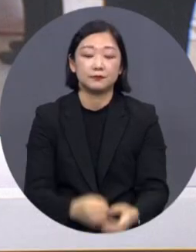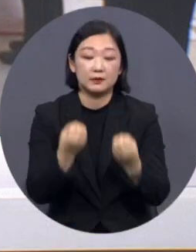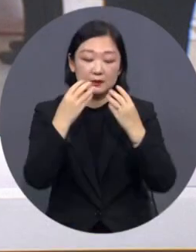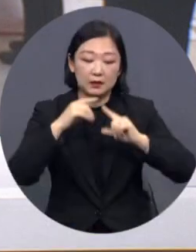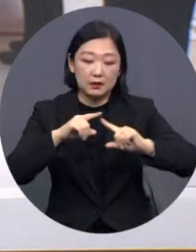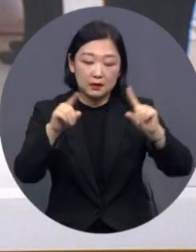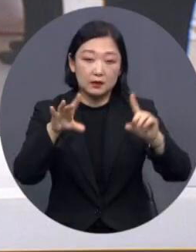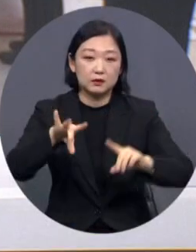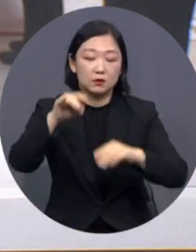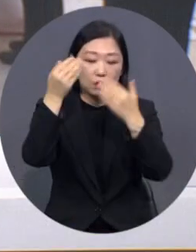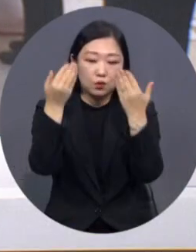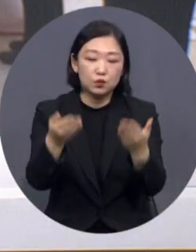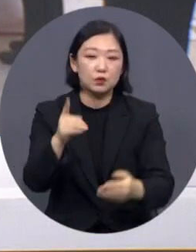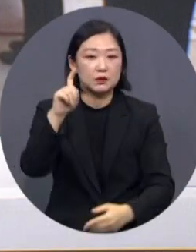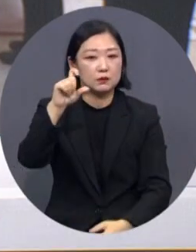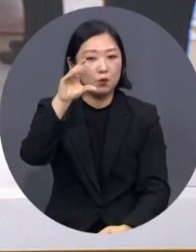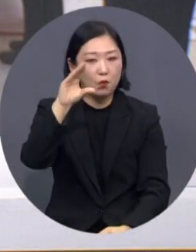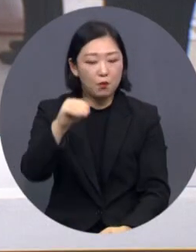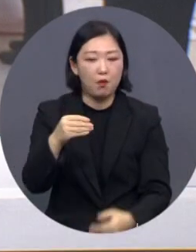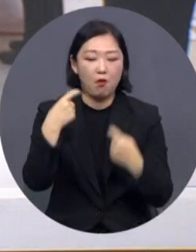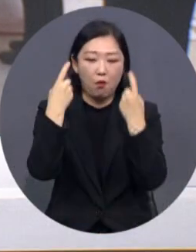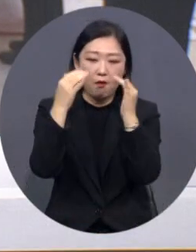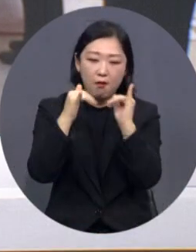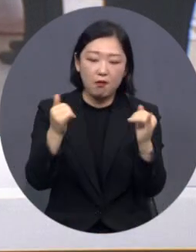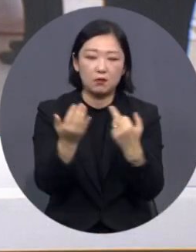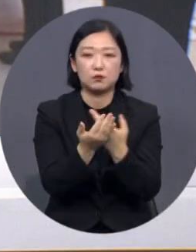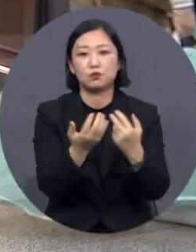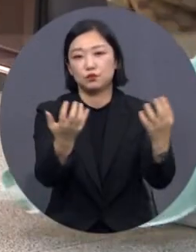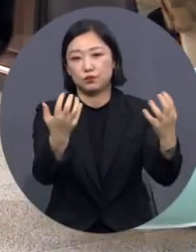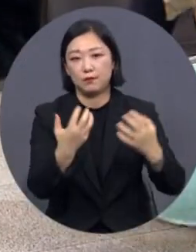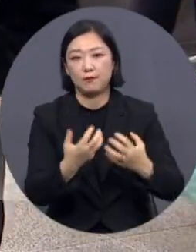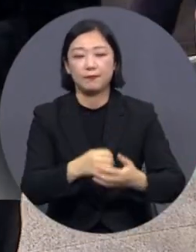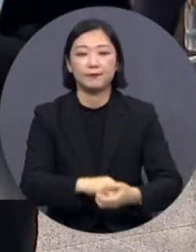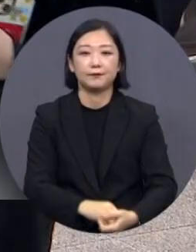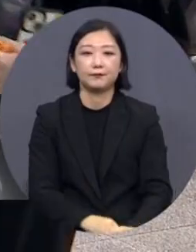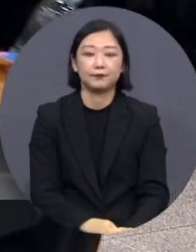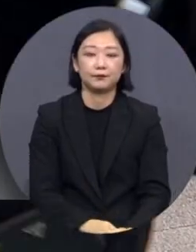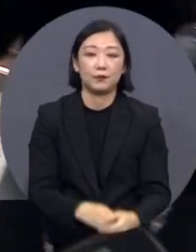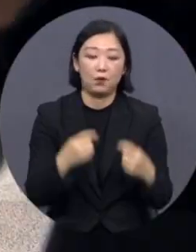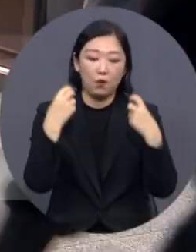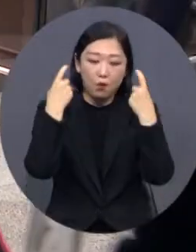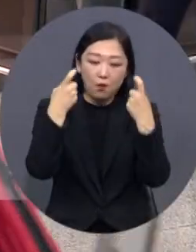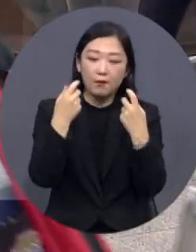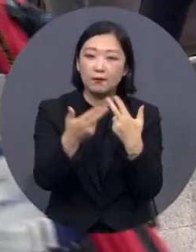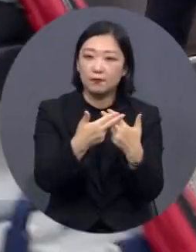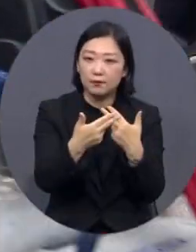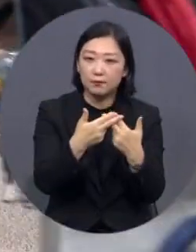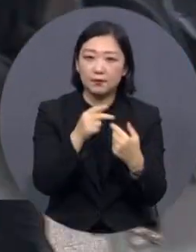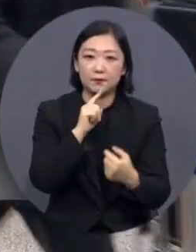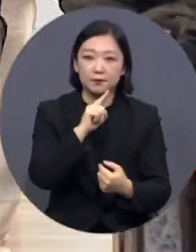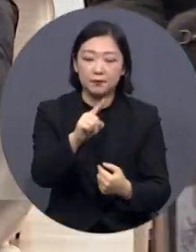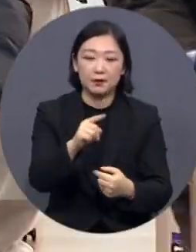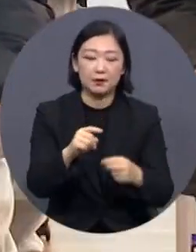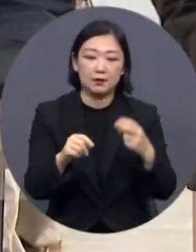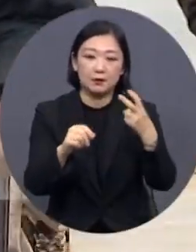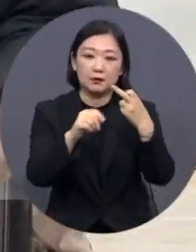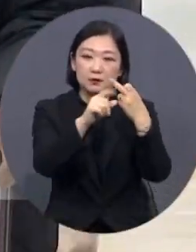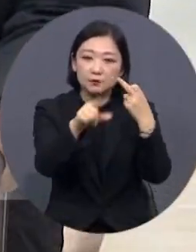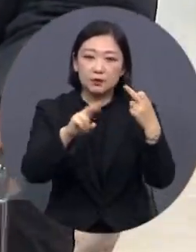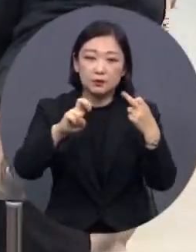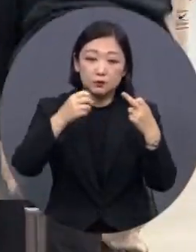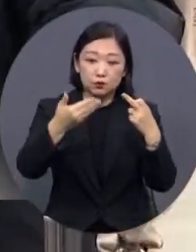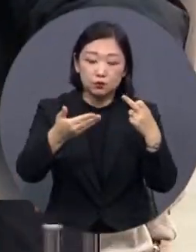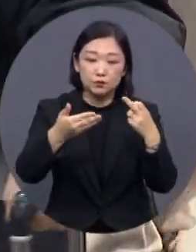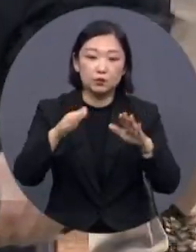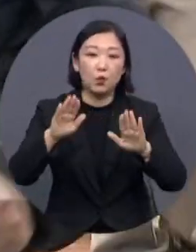새해 첫 연휴를 맞아 15만 명이 넘는 관광객이 제주를 찾았습니다. 제주도 관광협회에 따르면 지난달 29일부터 오늘까지